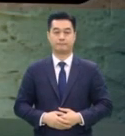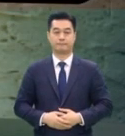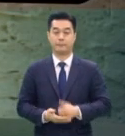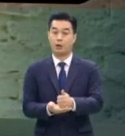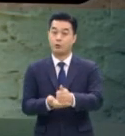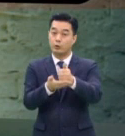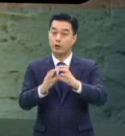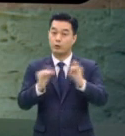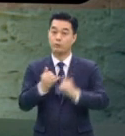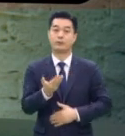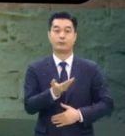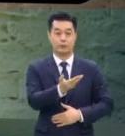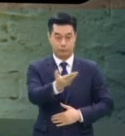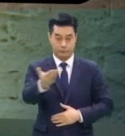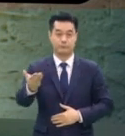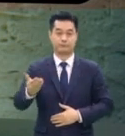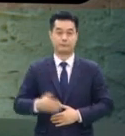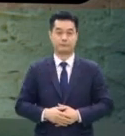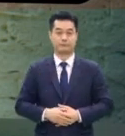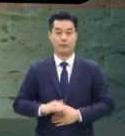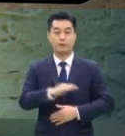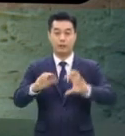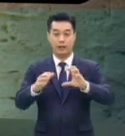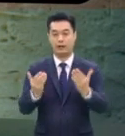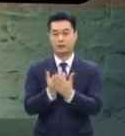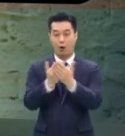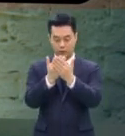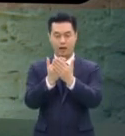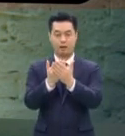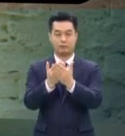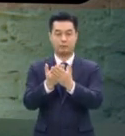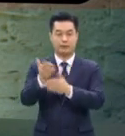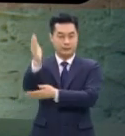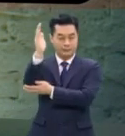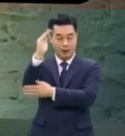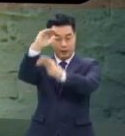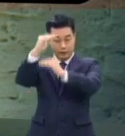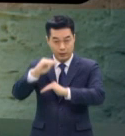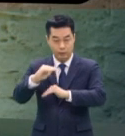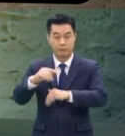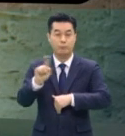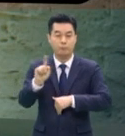존경하는 국민 여러분 대한민국 성장 신화는 교육에서 출발했습니다